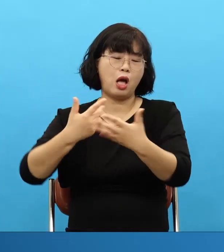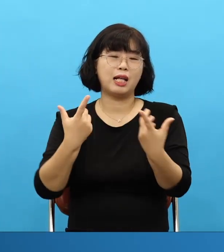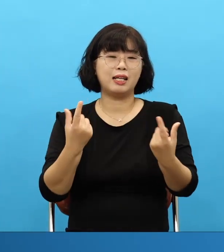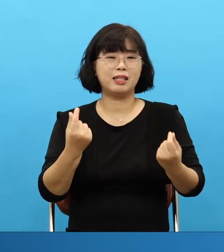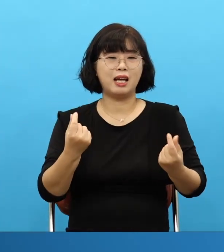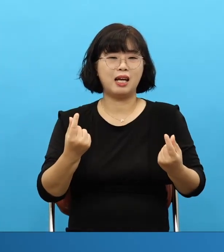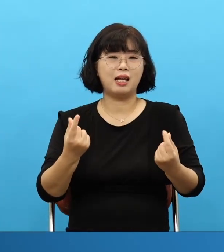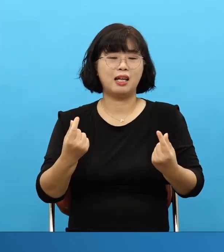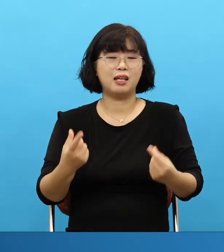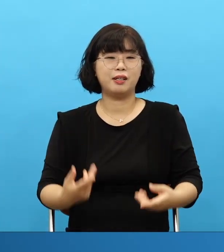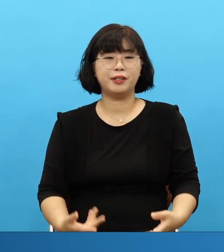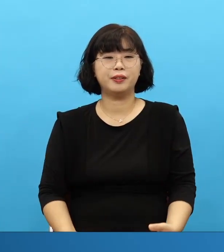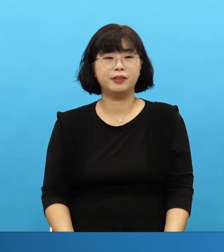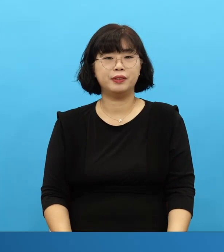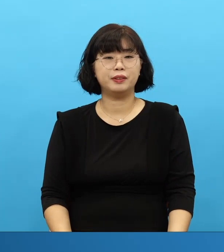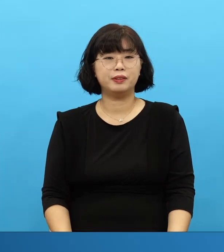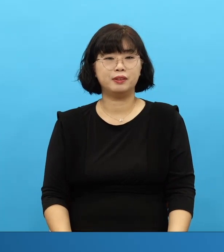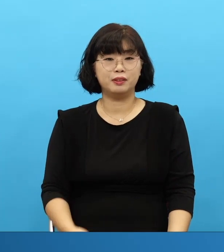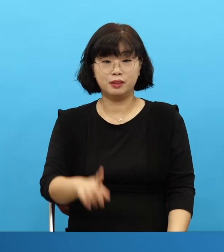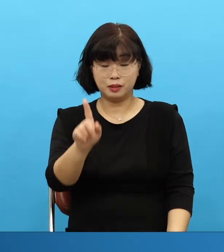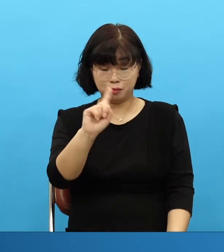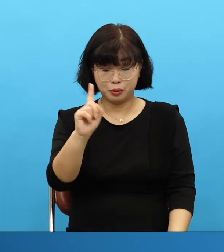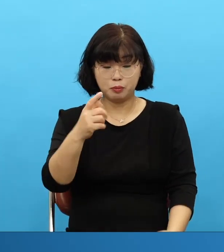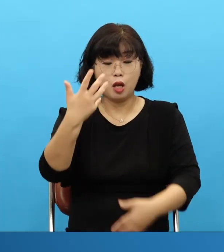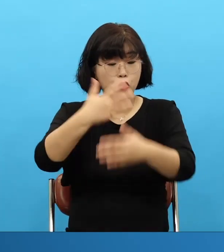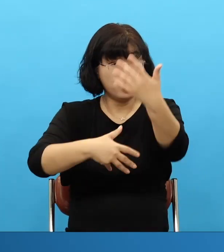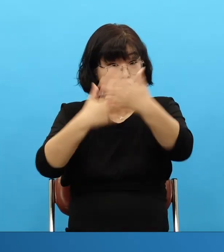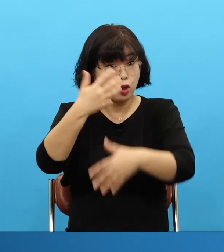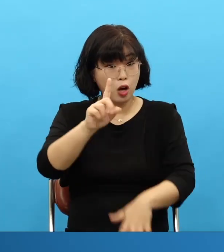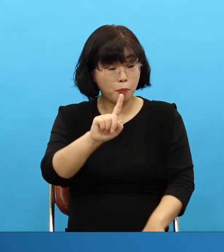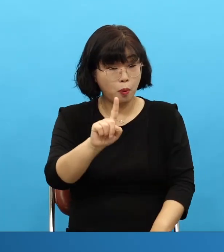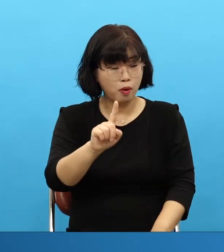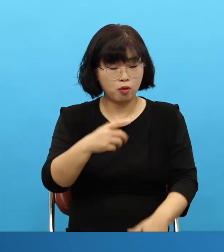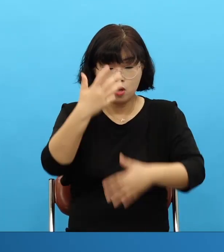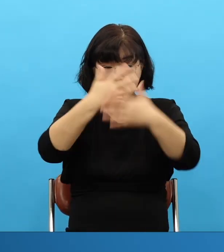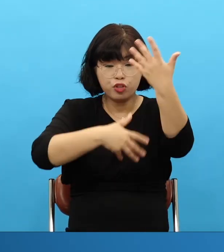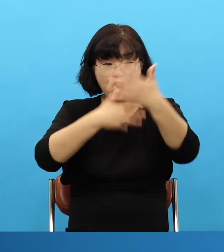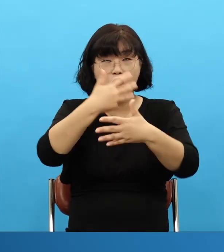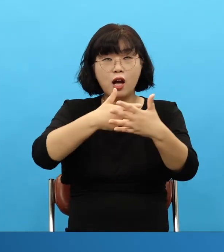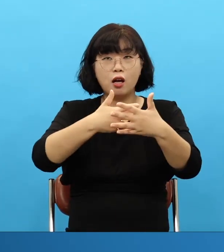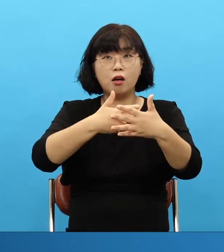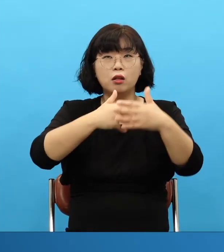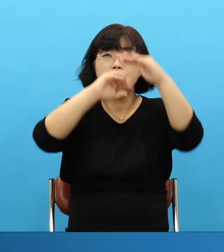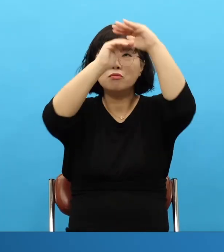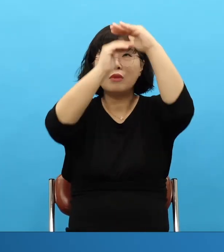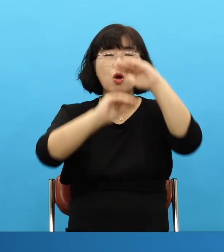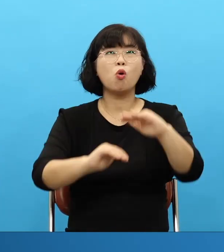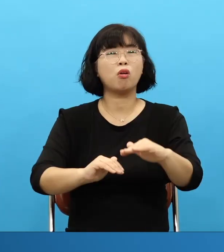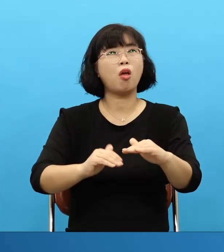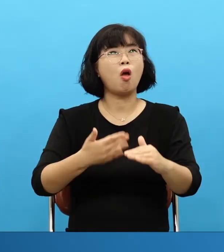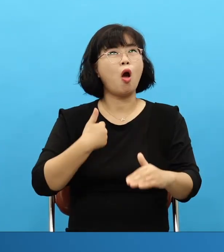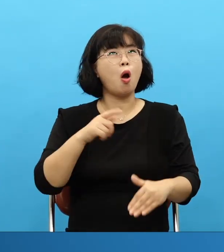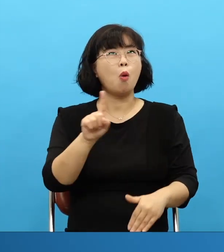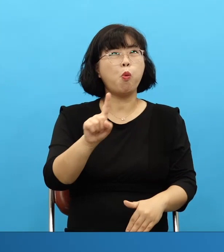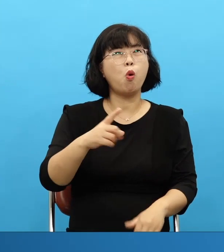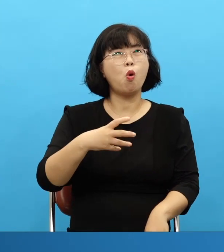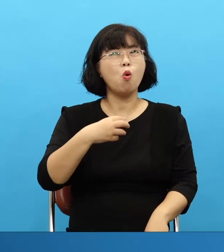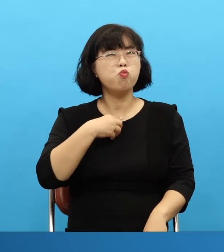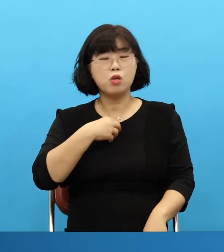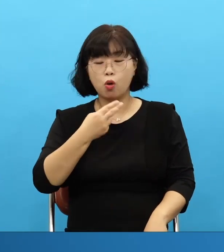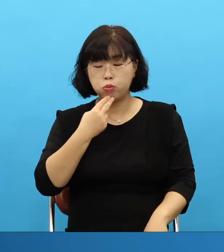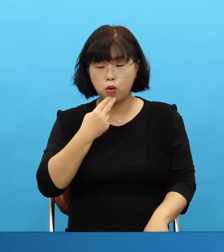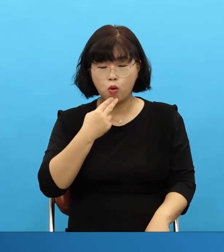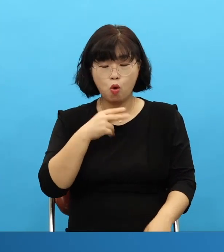스릴도 없고 문제도 없고 위기도 없고 그 영화 보면 아무 재미가 없잖아요. And if you're watching a movie and there's no thrill, there's